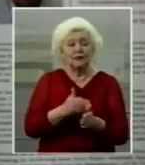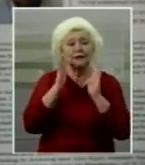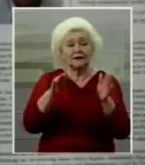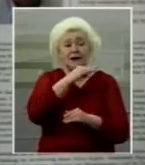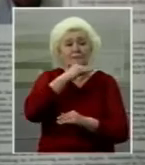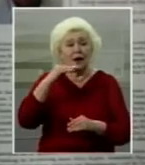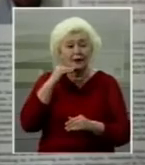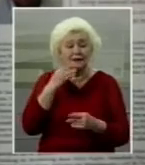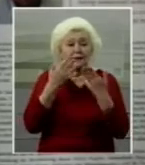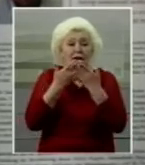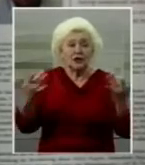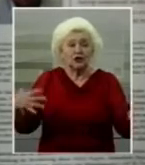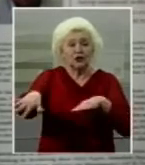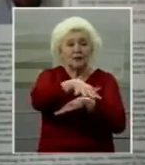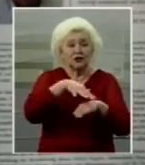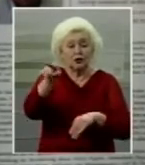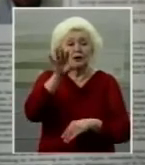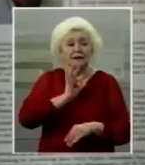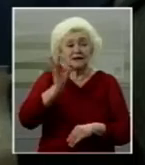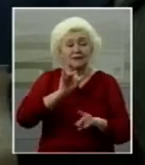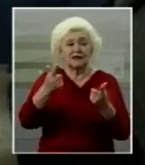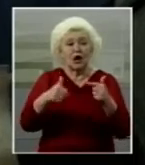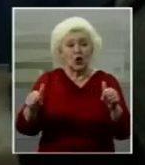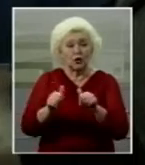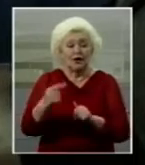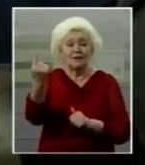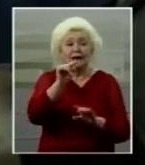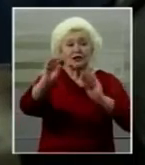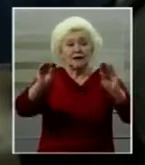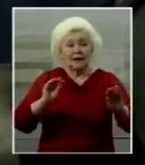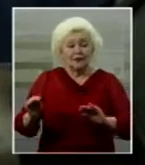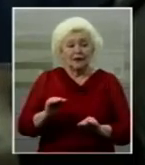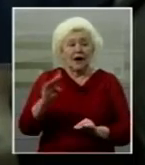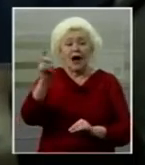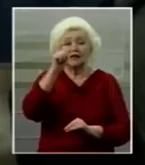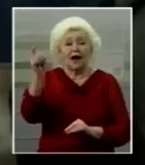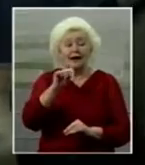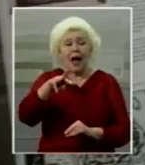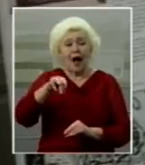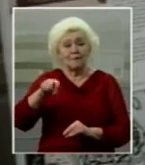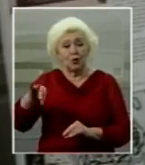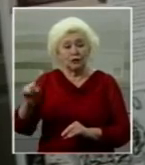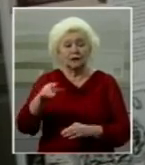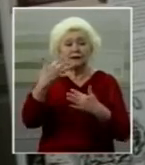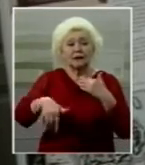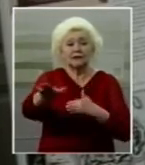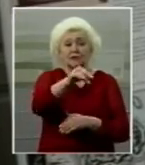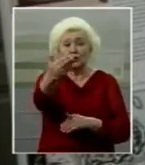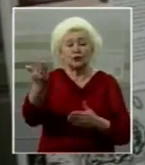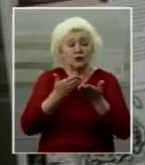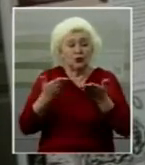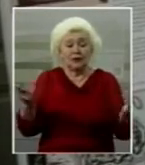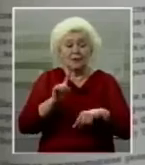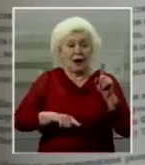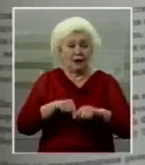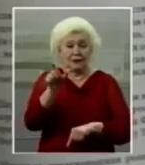багатьма, іншими територіями, це були німці-колоністи. Вперше на виставці і Хайнріх Аммон. На Херсонщині в нього немає